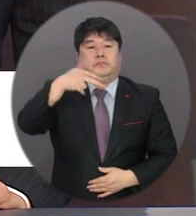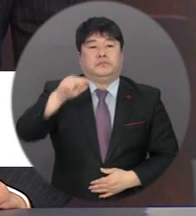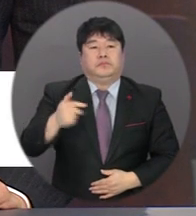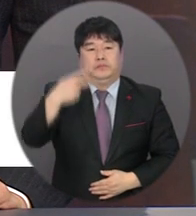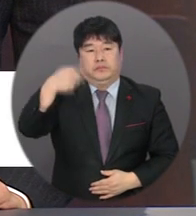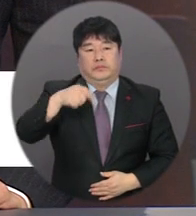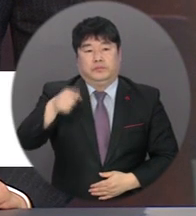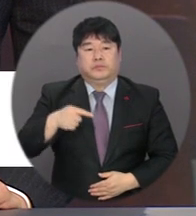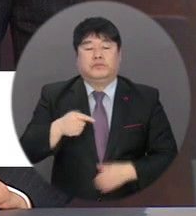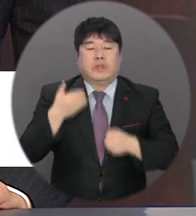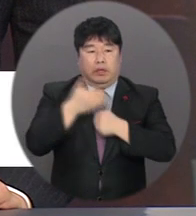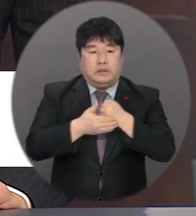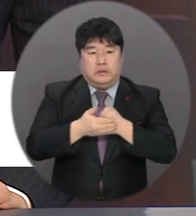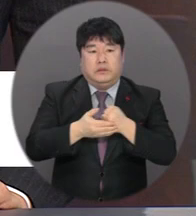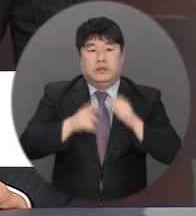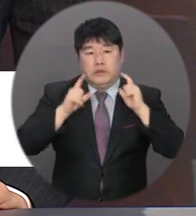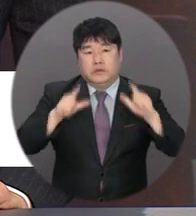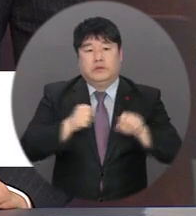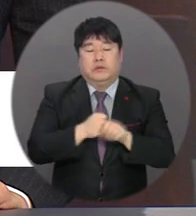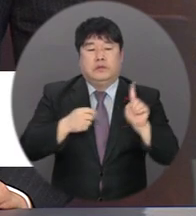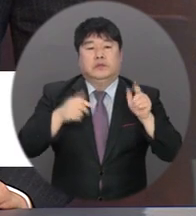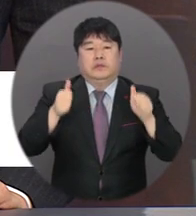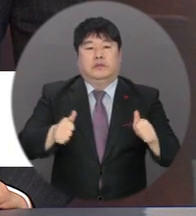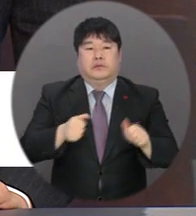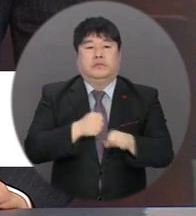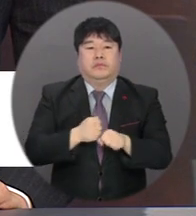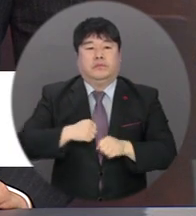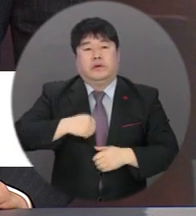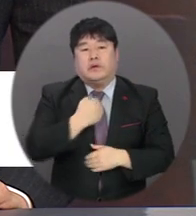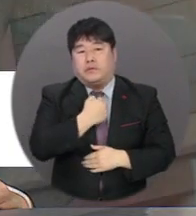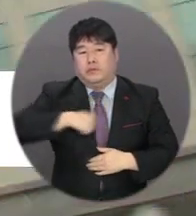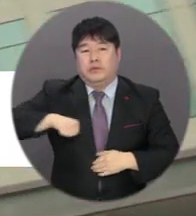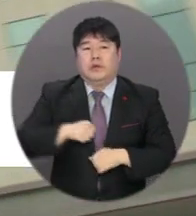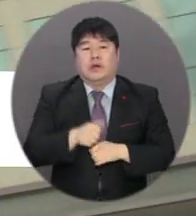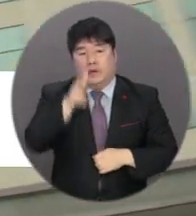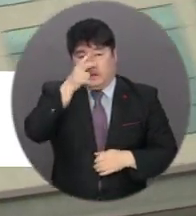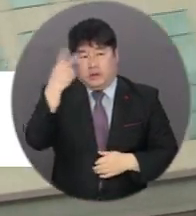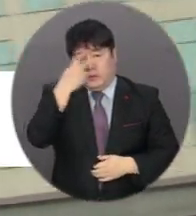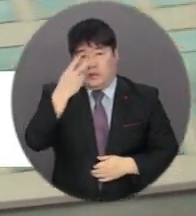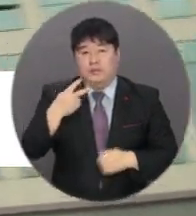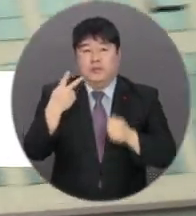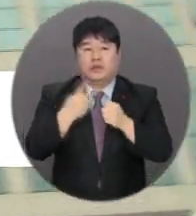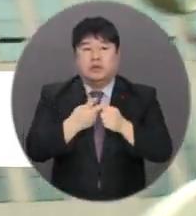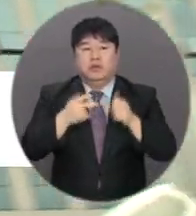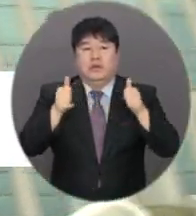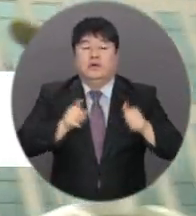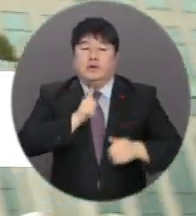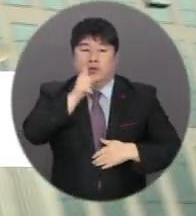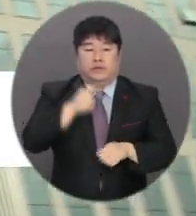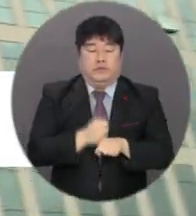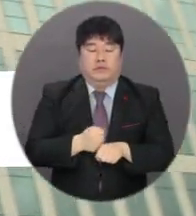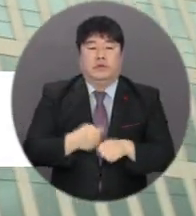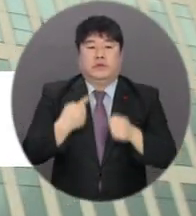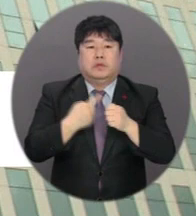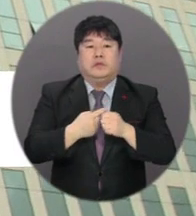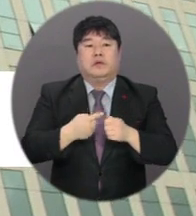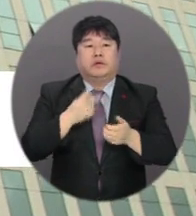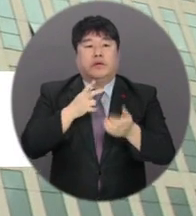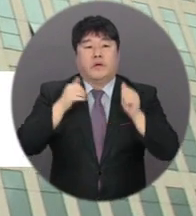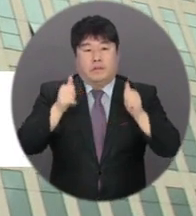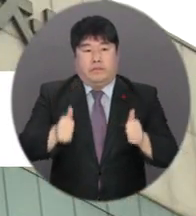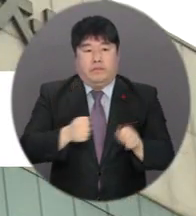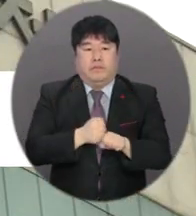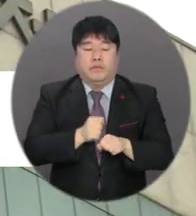전두환에게 집행유예를 선고한 1심 재판에 불복해 검찰이 항소했습니다. 광주지검은 1심 법원이 선고한